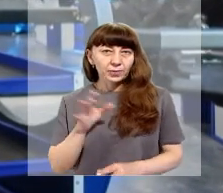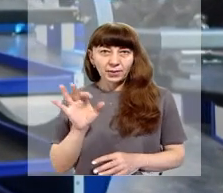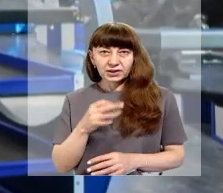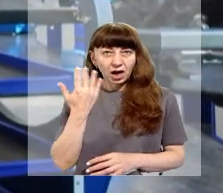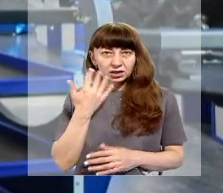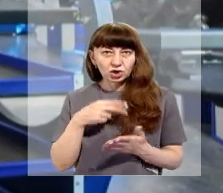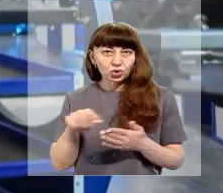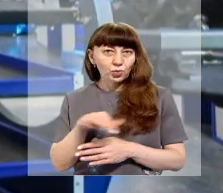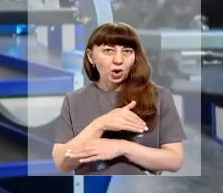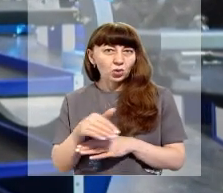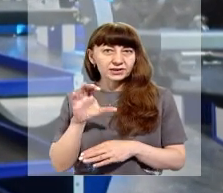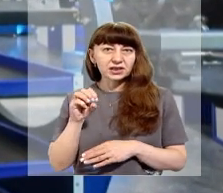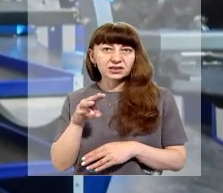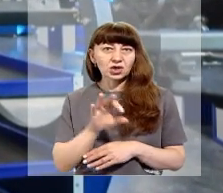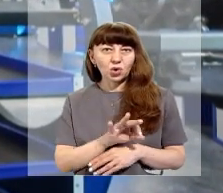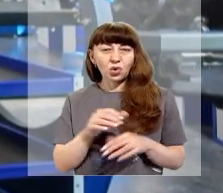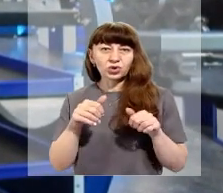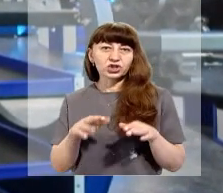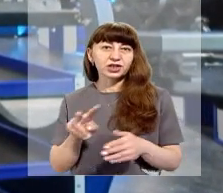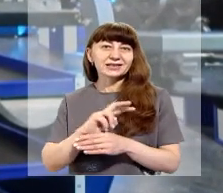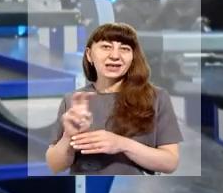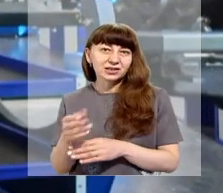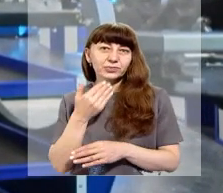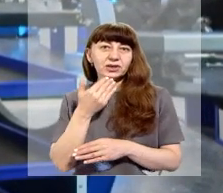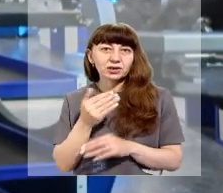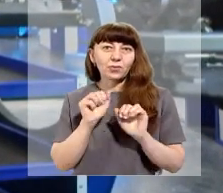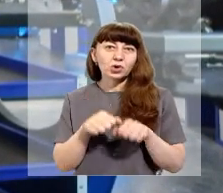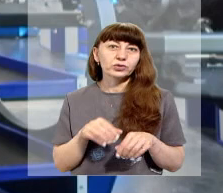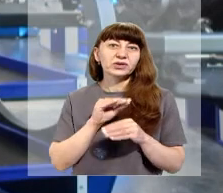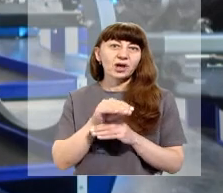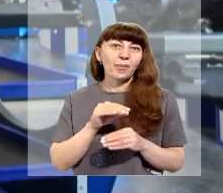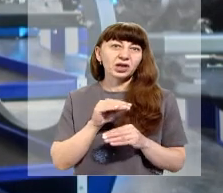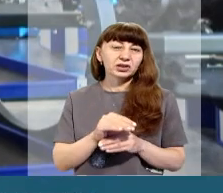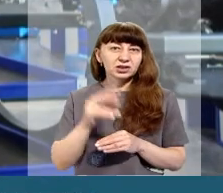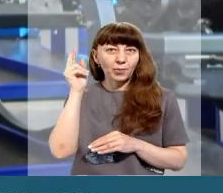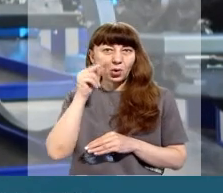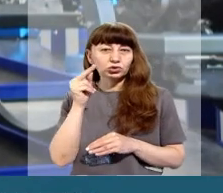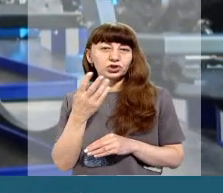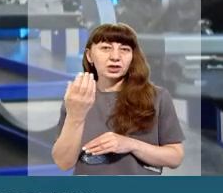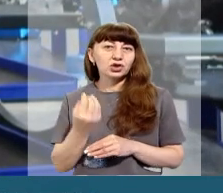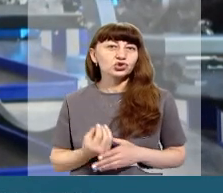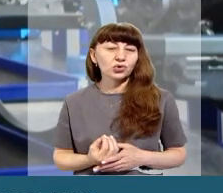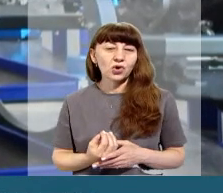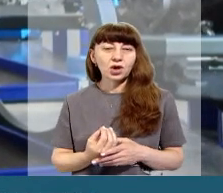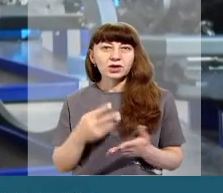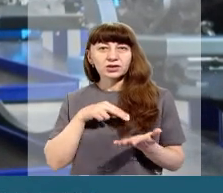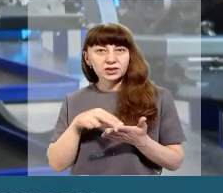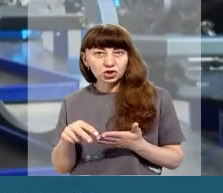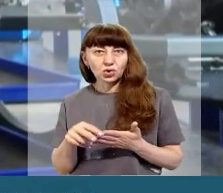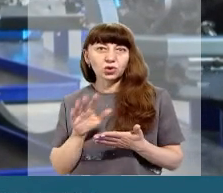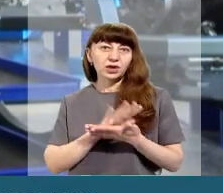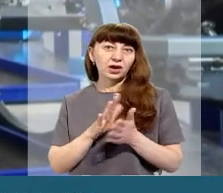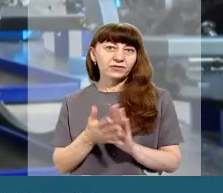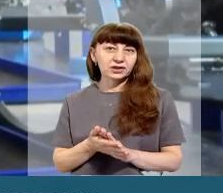Бірде техникалық тексеріс станциясының жанынан өтіп бара жатып, неге кіріп осында үйренбеске деген ой келді. Ондағы қызметкерлер қарсы болған